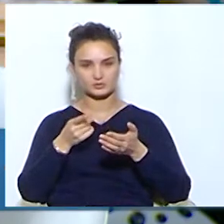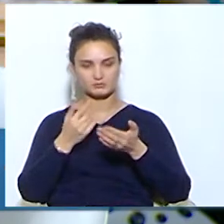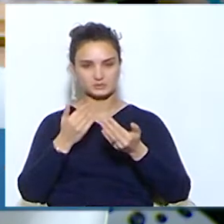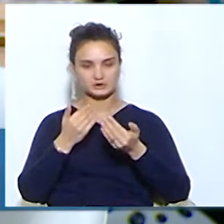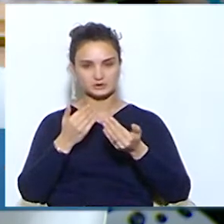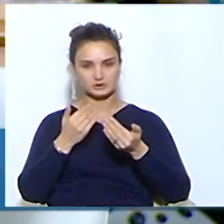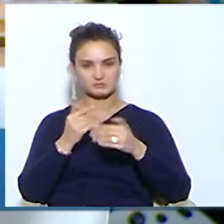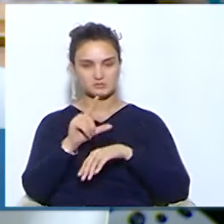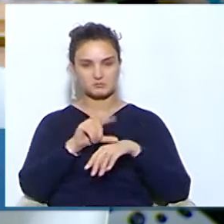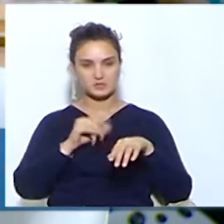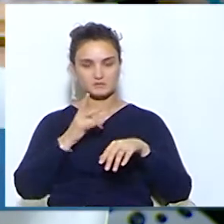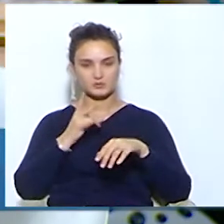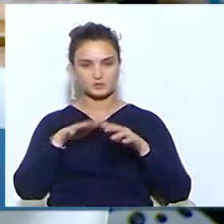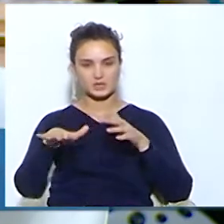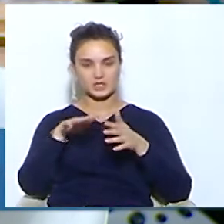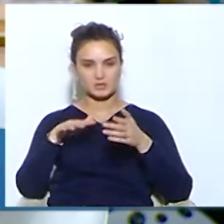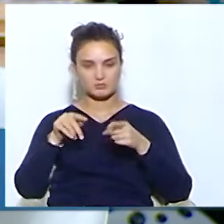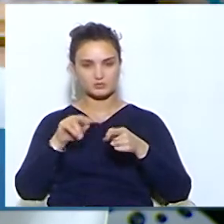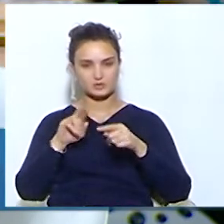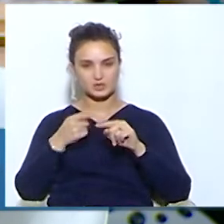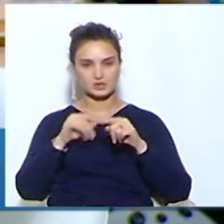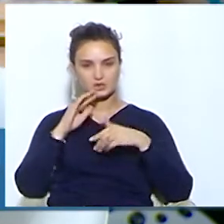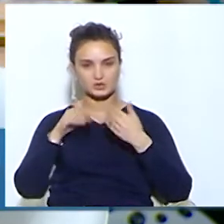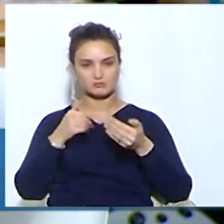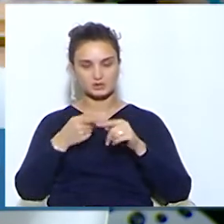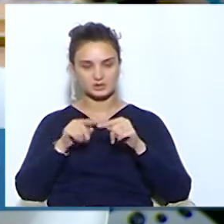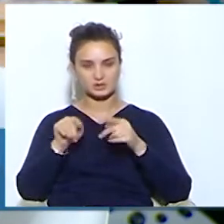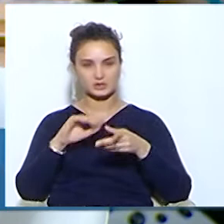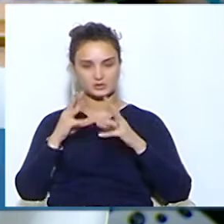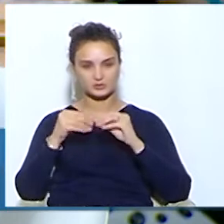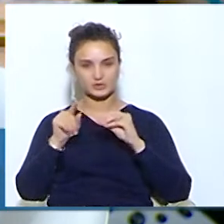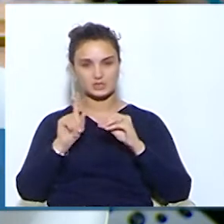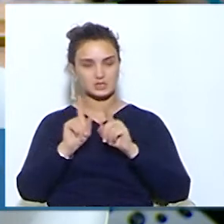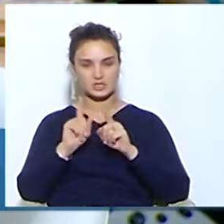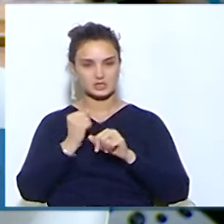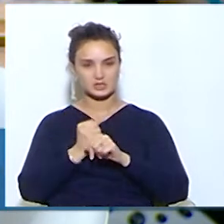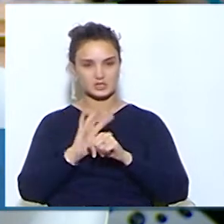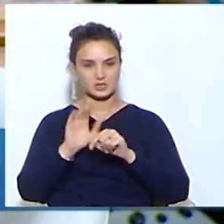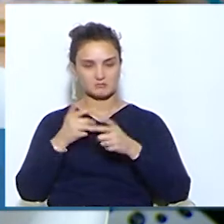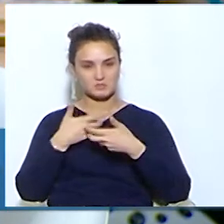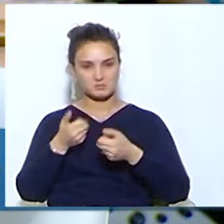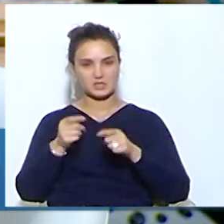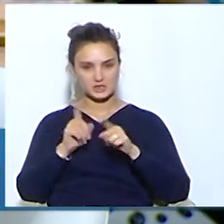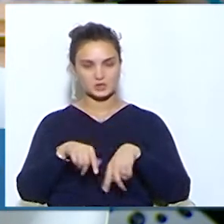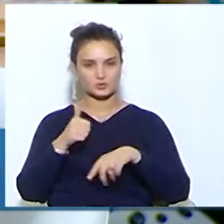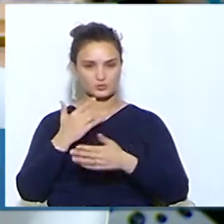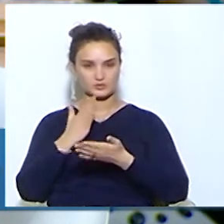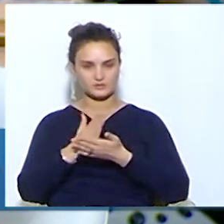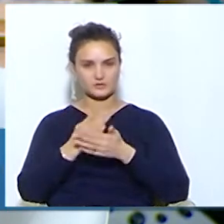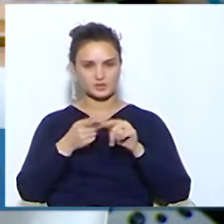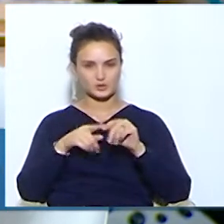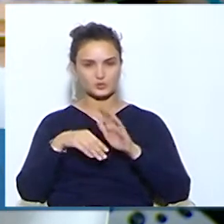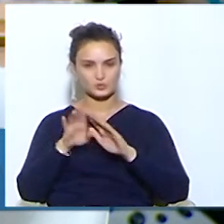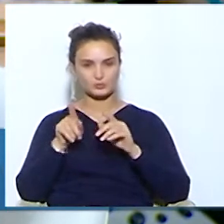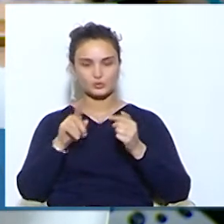მისი მიბაძვა უნდა გარემოს და ასე შემდეგ, ის ძირითადად ეს განცხადებას არ აკეთებს, მიმიღეთ ისეთი როგორიც ვარ. ეს